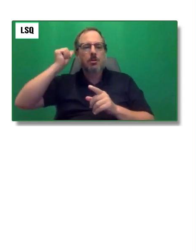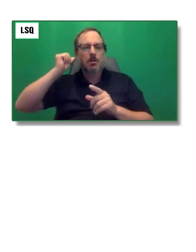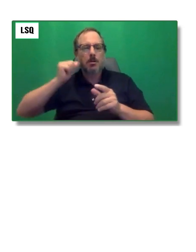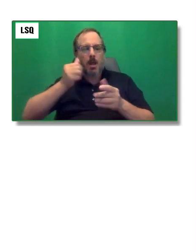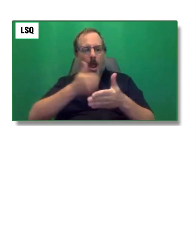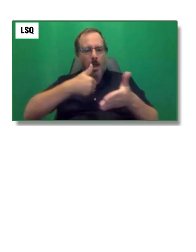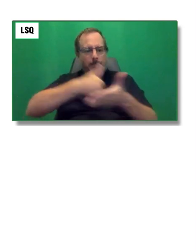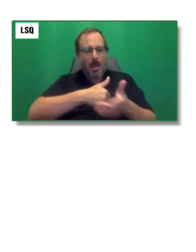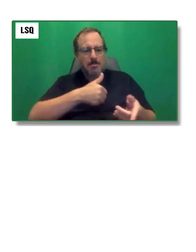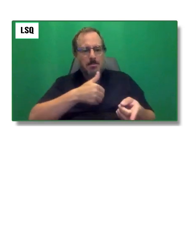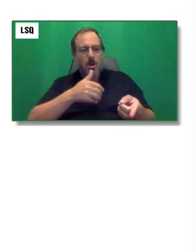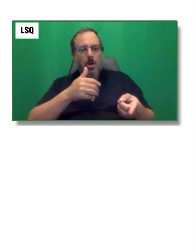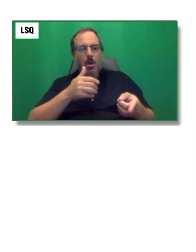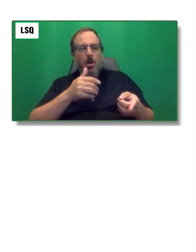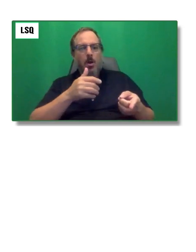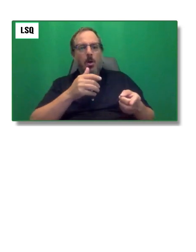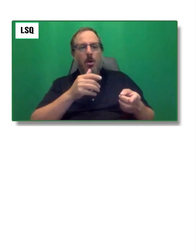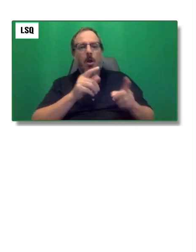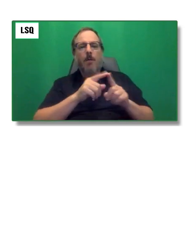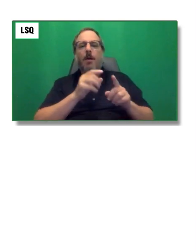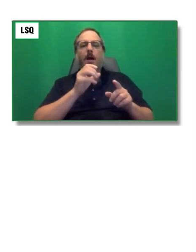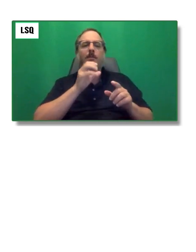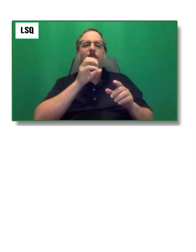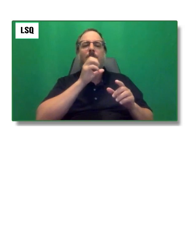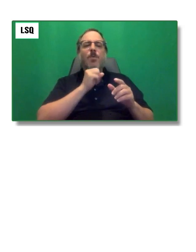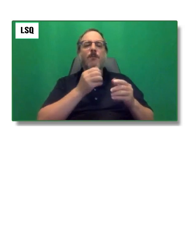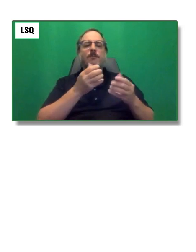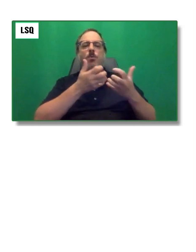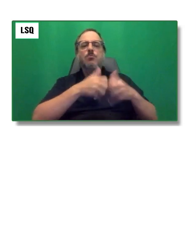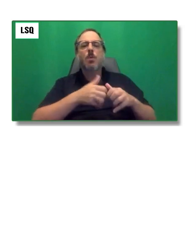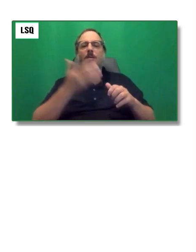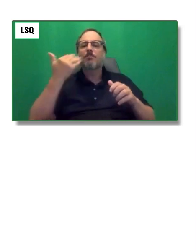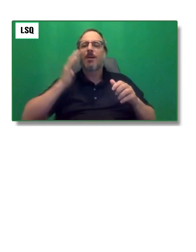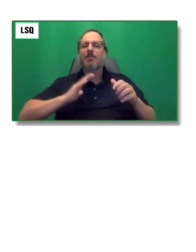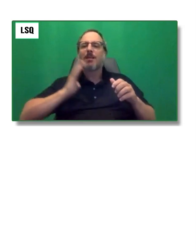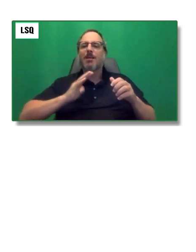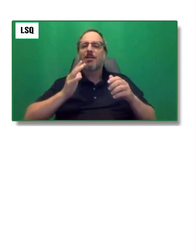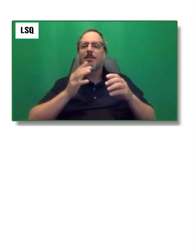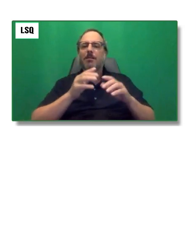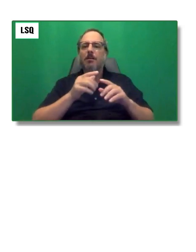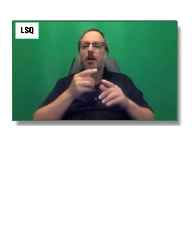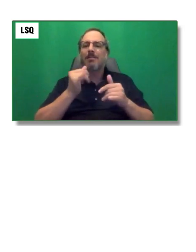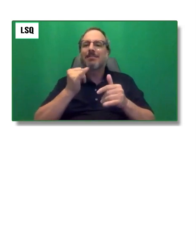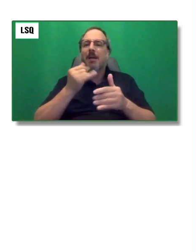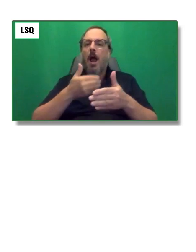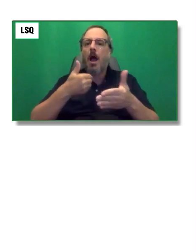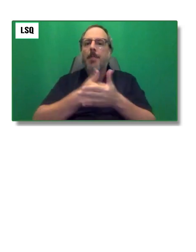en train de les éliminer de nos jours?